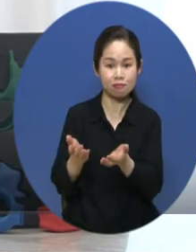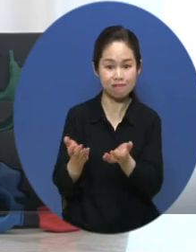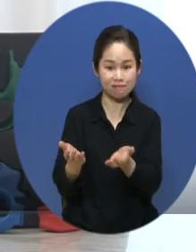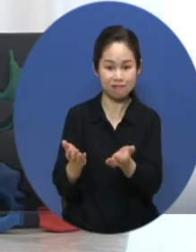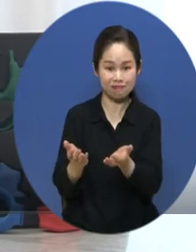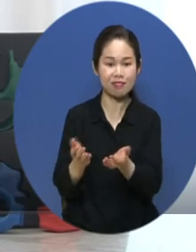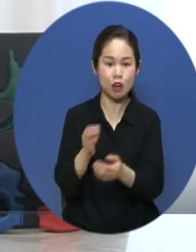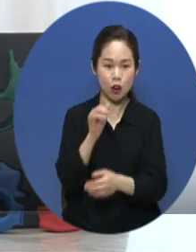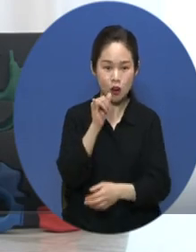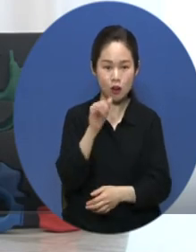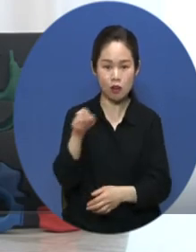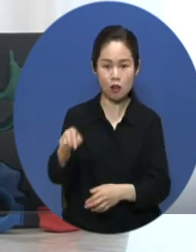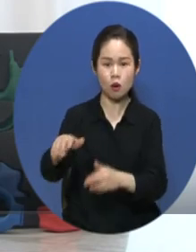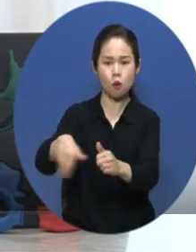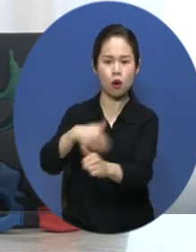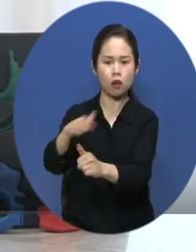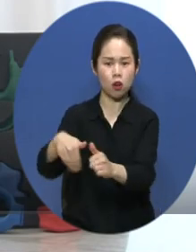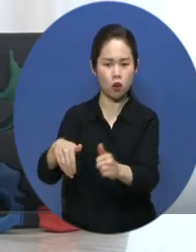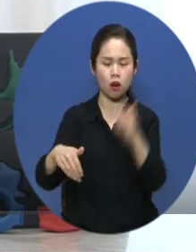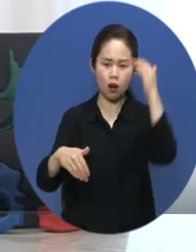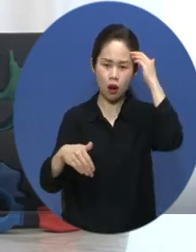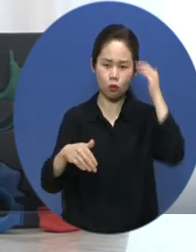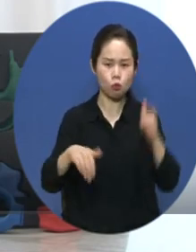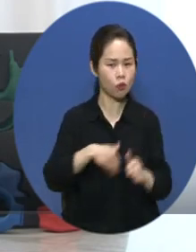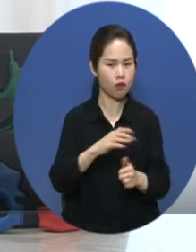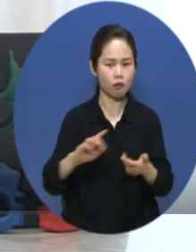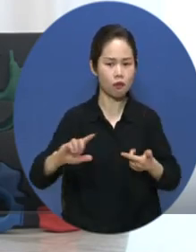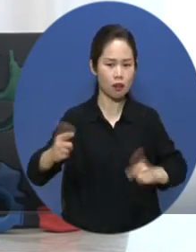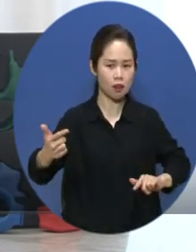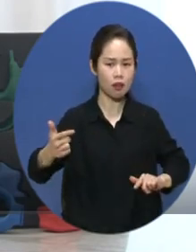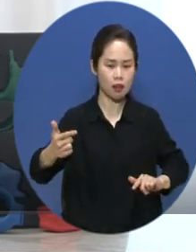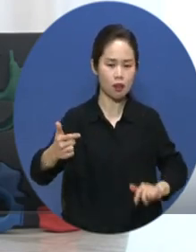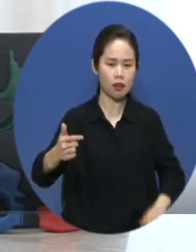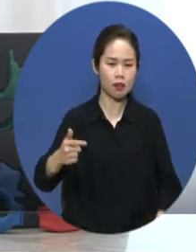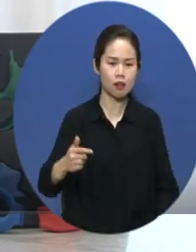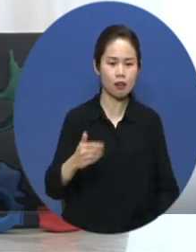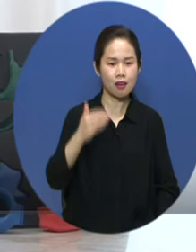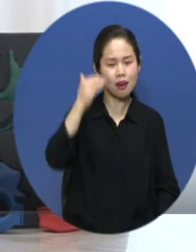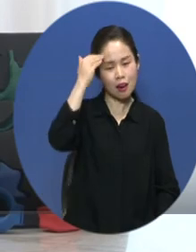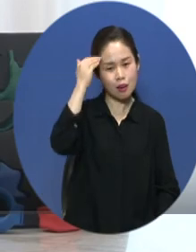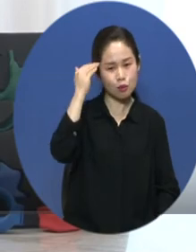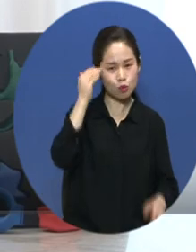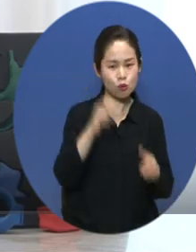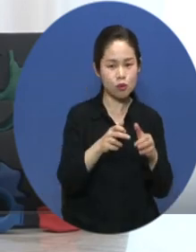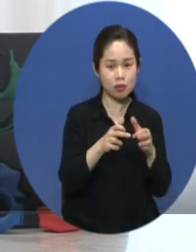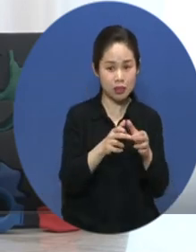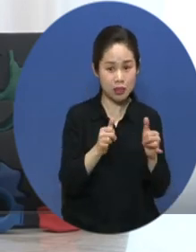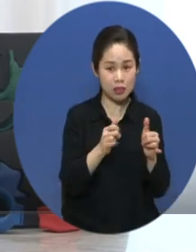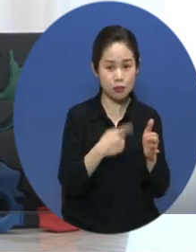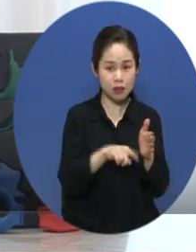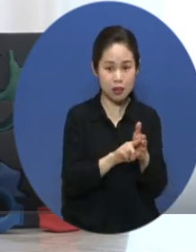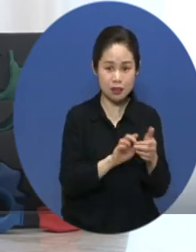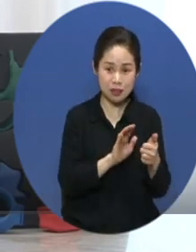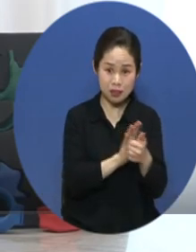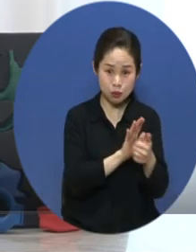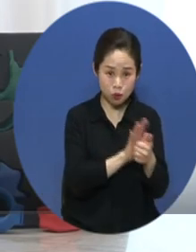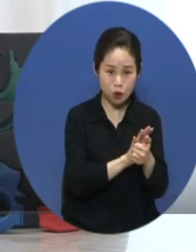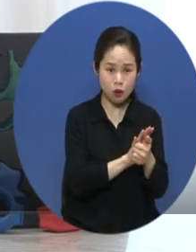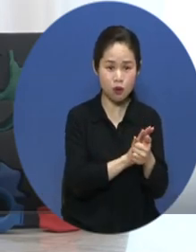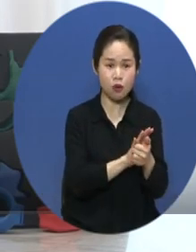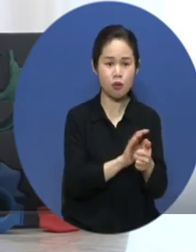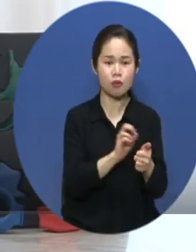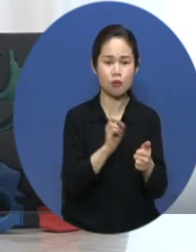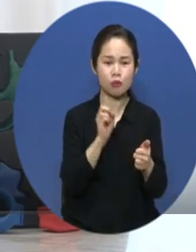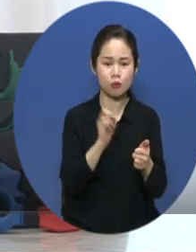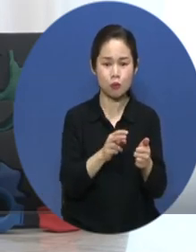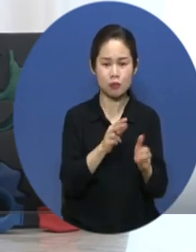우리나라랑은 좀 더 다른 환경에 있는 것 같아요. 그래도 우리나라도 많이 아직 장애인 분들에 대한 지원이나 아니면은